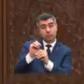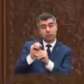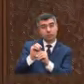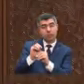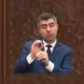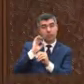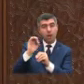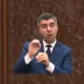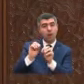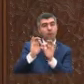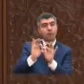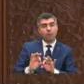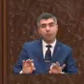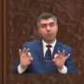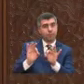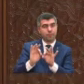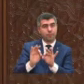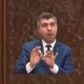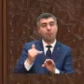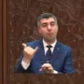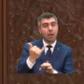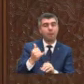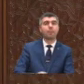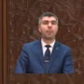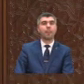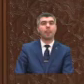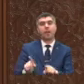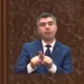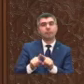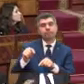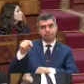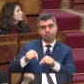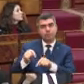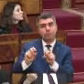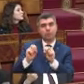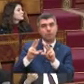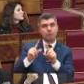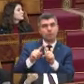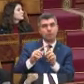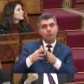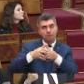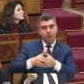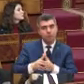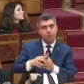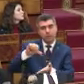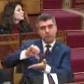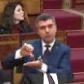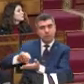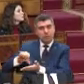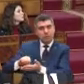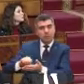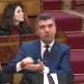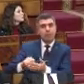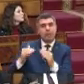استثماريه كبرى، هذه فرص ديال العمل، مع العلم بانكم درتيو تجهيزات على مستوى مجموعه من الموانئ بما فيها الميناء سيدي افني وديال